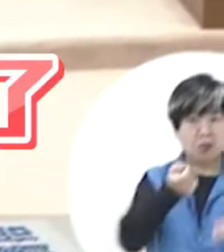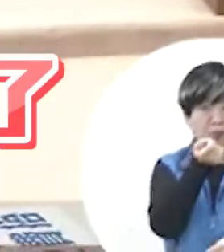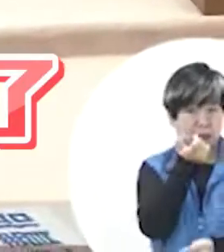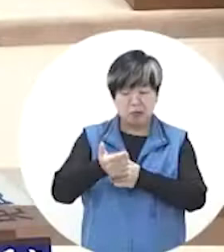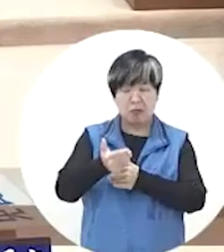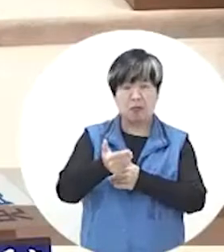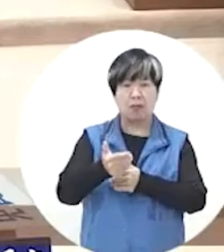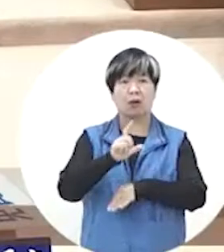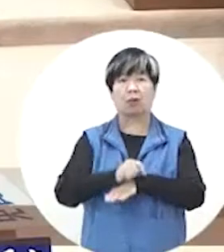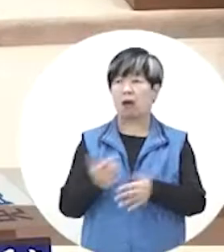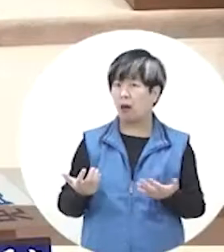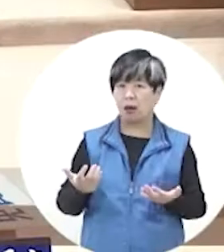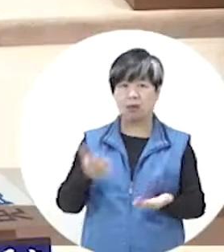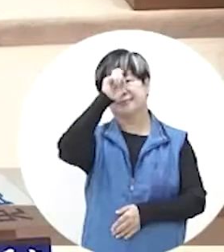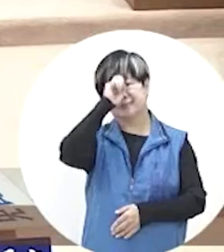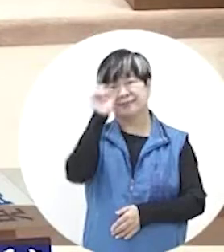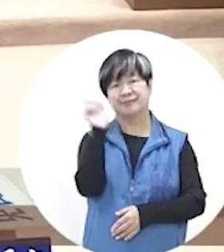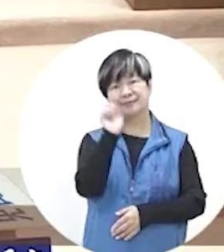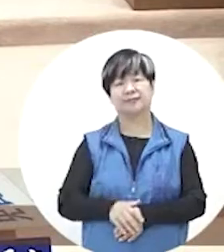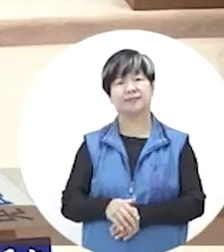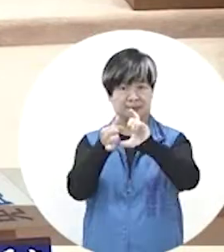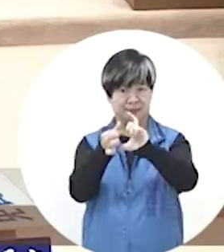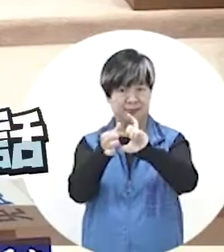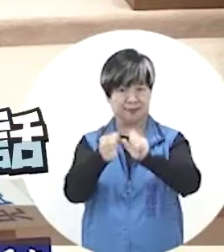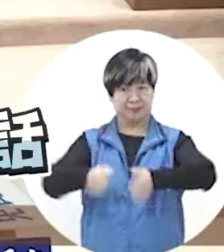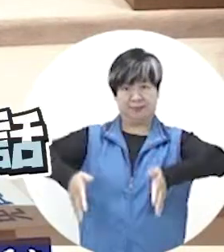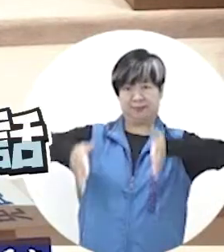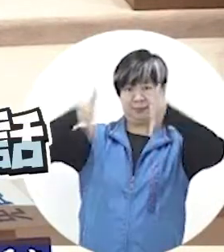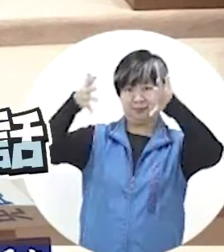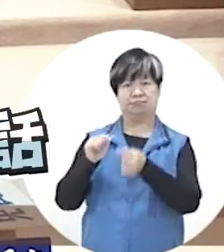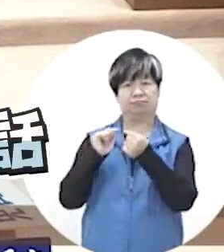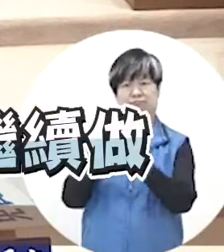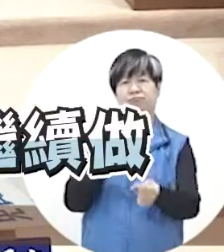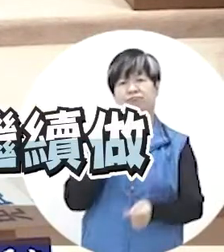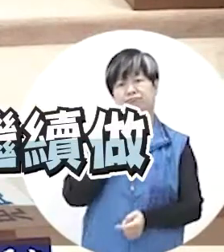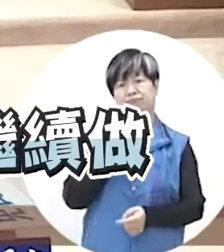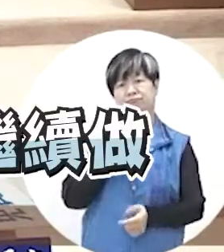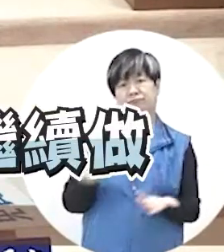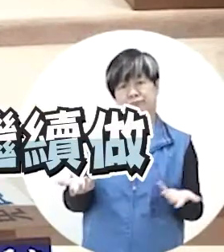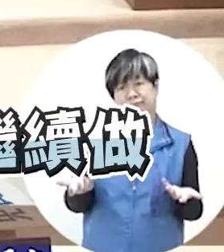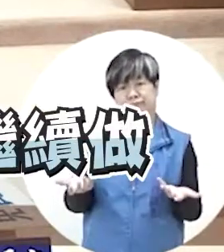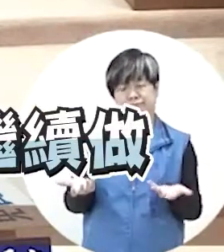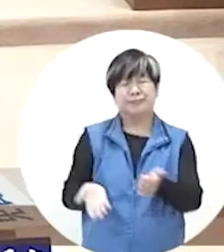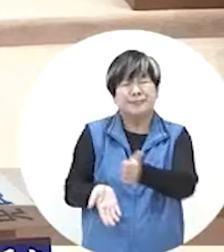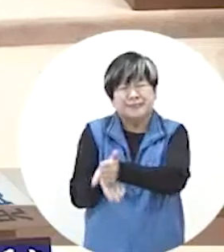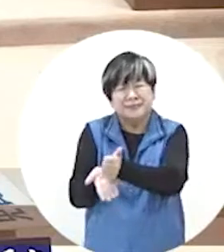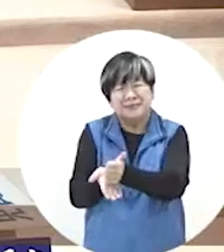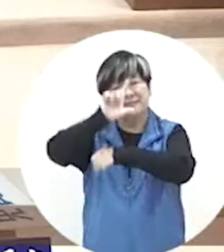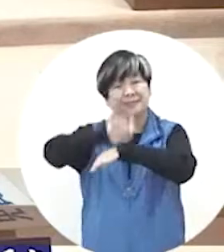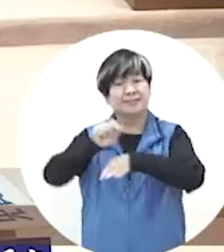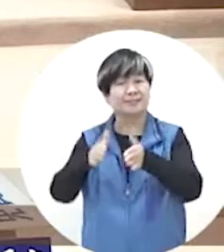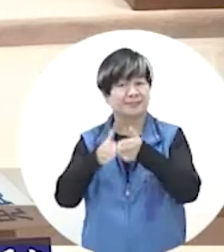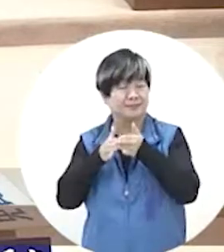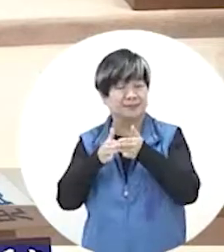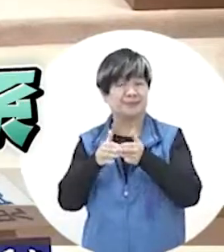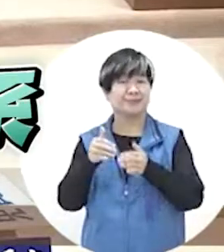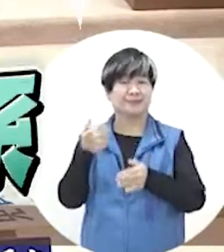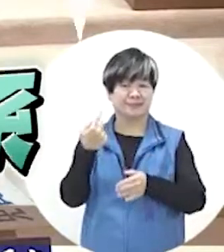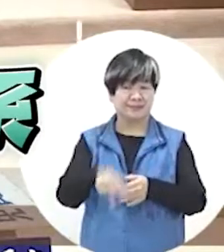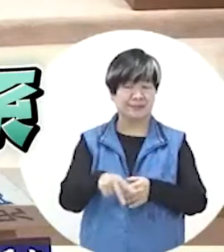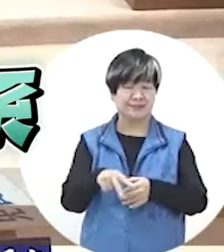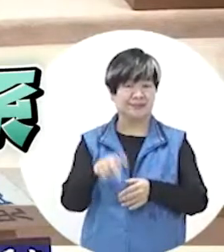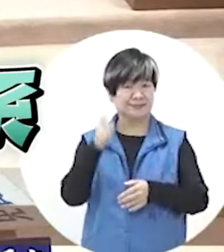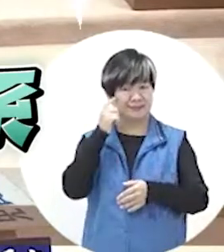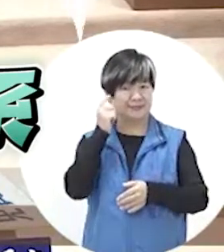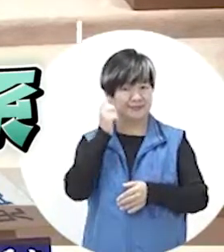然后我们课程没了，这样就很可惜嘛。假设这个社区他不愿意再继续做的话，当然一方面我们鼓励他继续做课程增加，另外我们把它导入